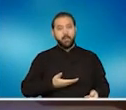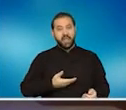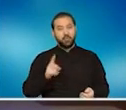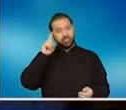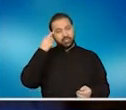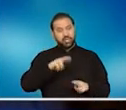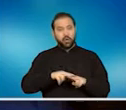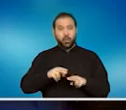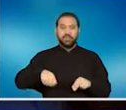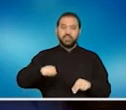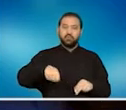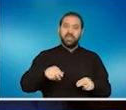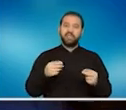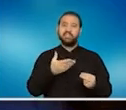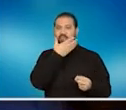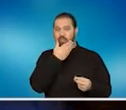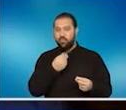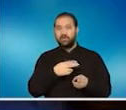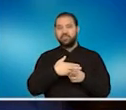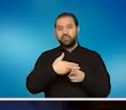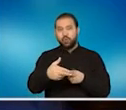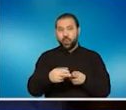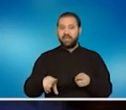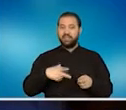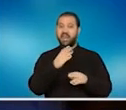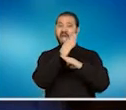Sfântului Altar. A spus că era smerit încât